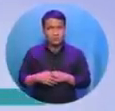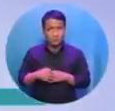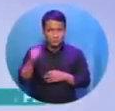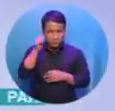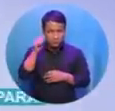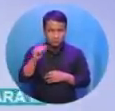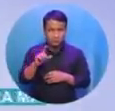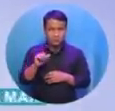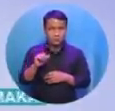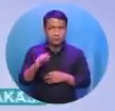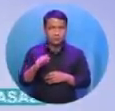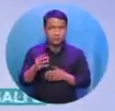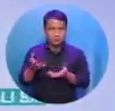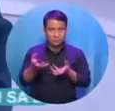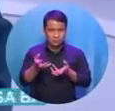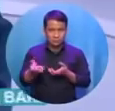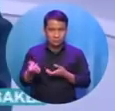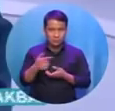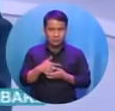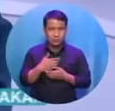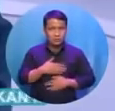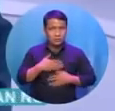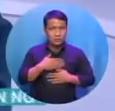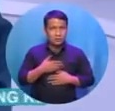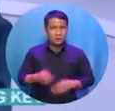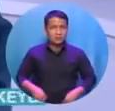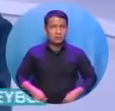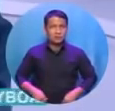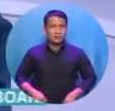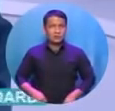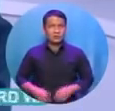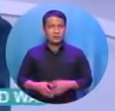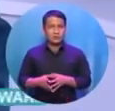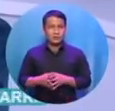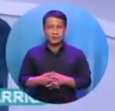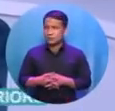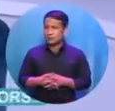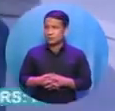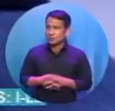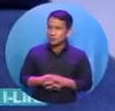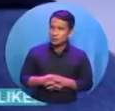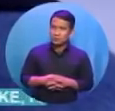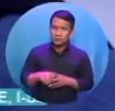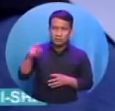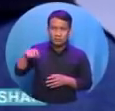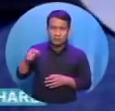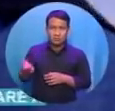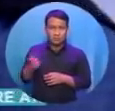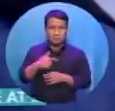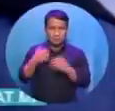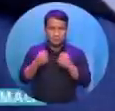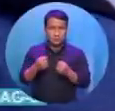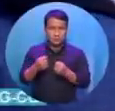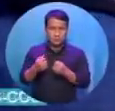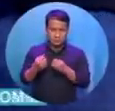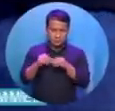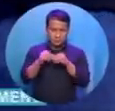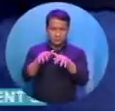man. Gustong-gusto nila, tuwan-tuwa sila. O nga naman, eh kasi itong Vita Sync, kailangan na kailangan po natin ito sa panahon ng